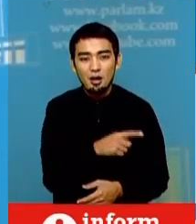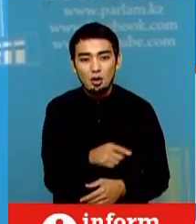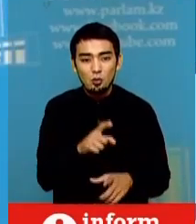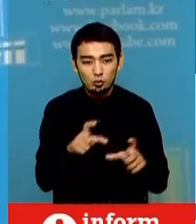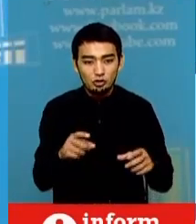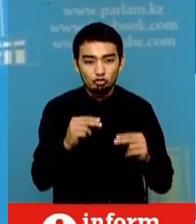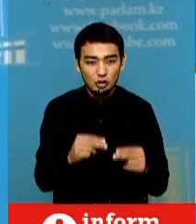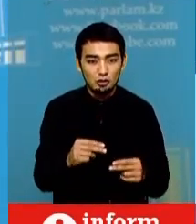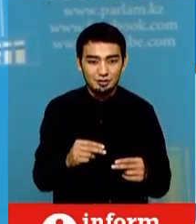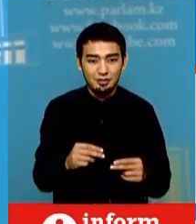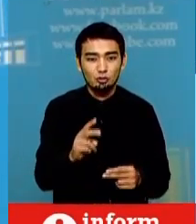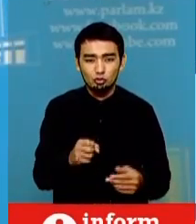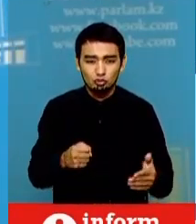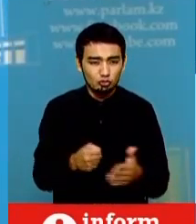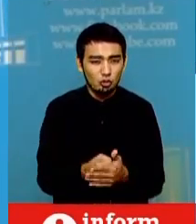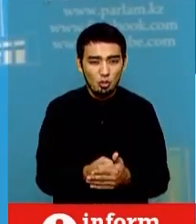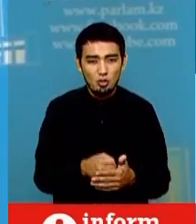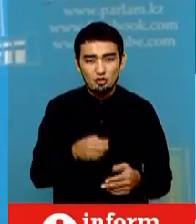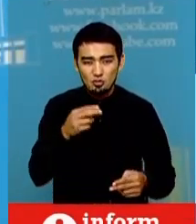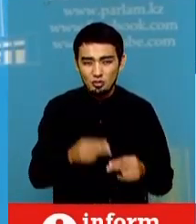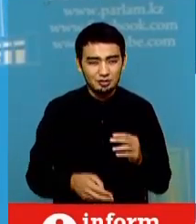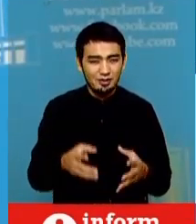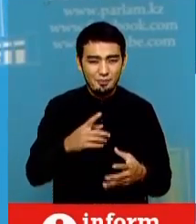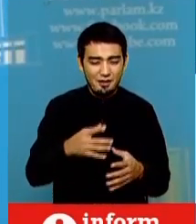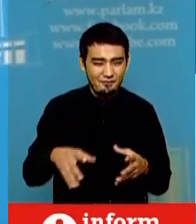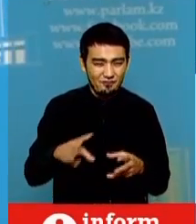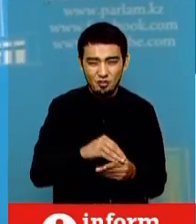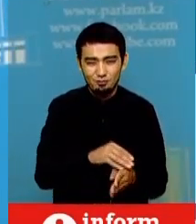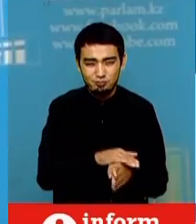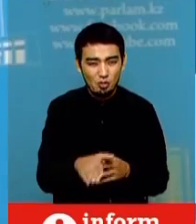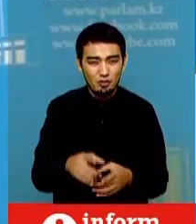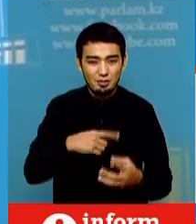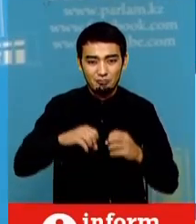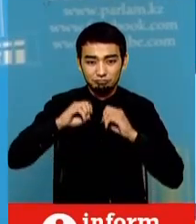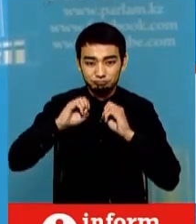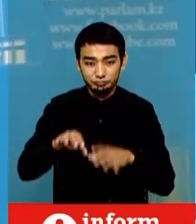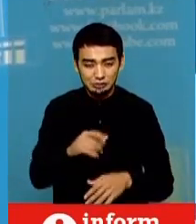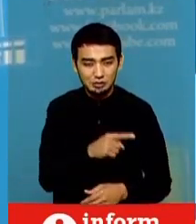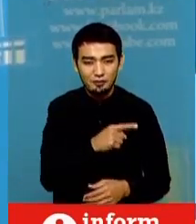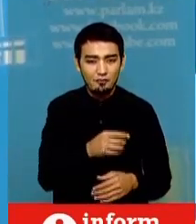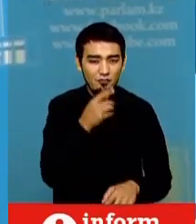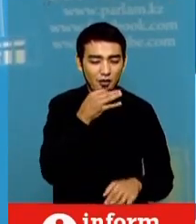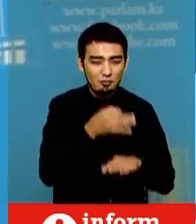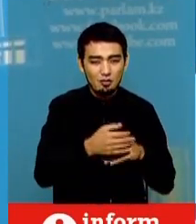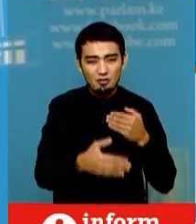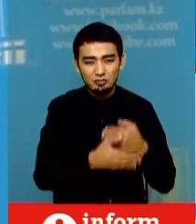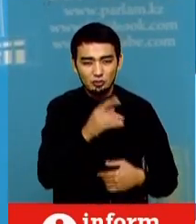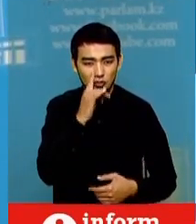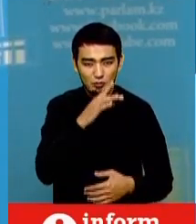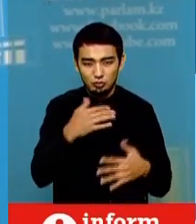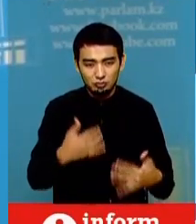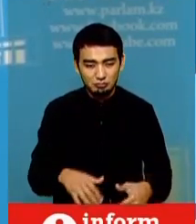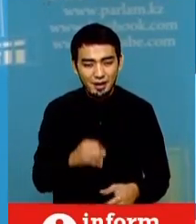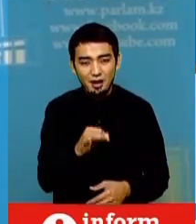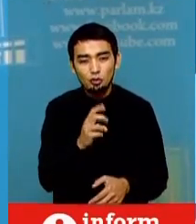возвращать до последней копейки, к ним вопросов не будет. А те люди, которые будут каким-то образом, какую-то часть себе незаконно